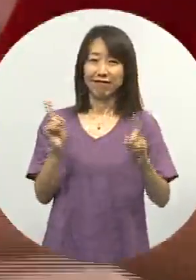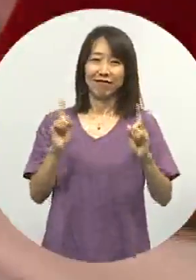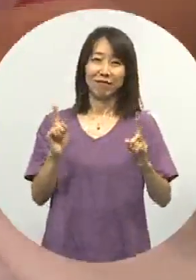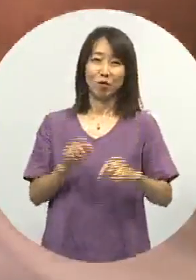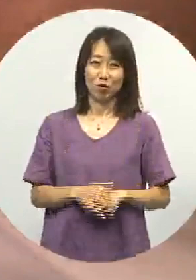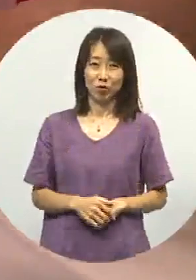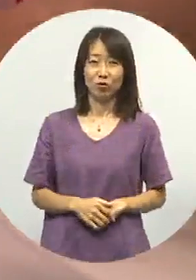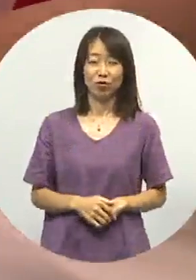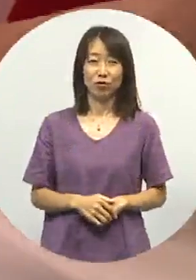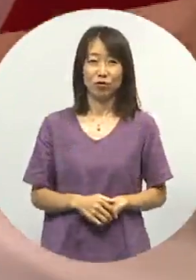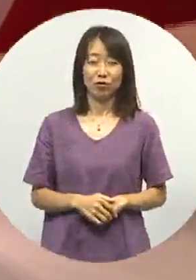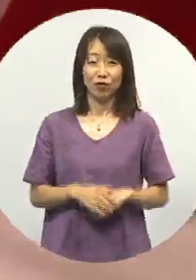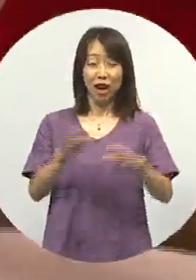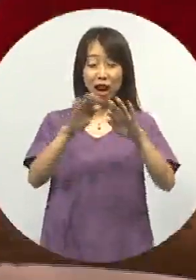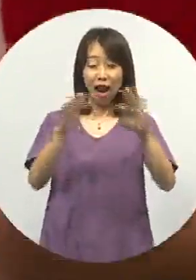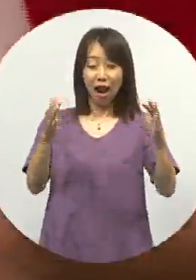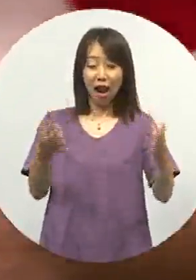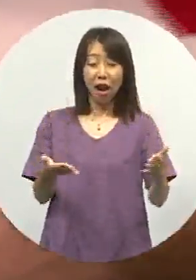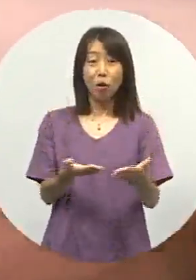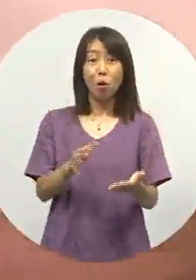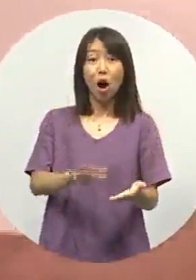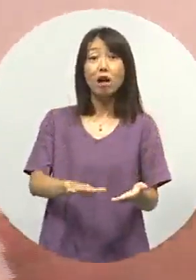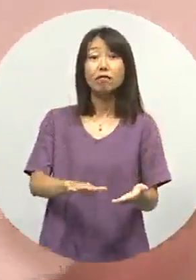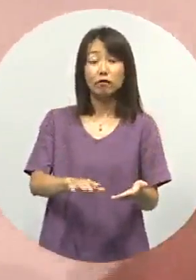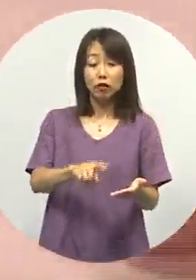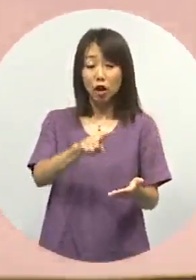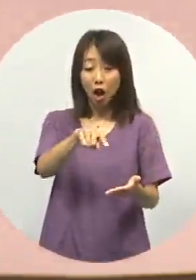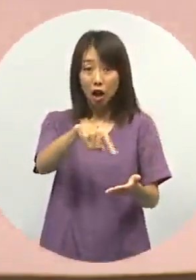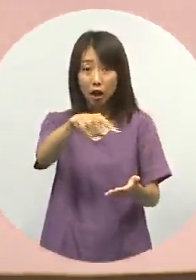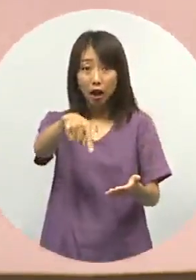ー。四角い箱が置いてあり、その中に